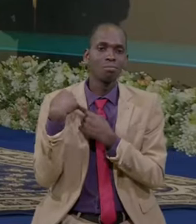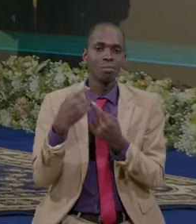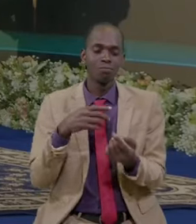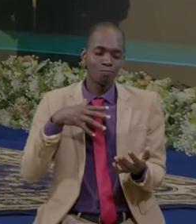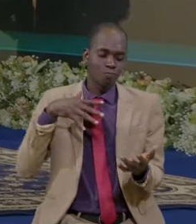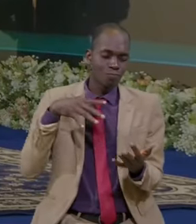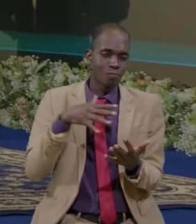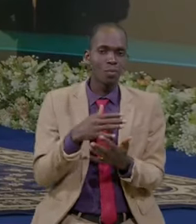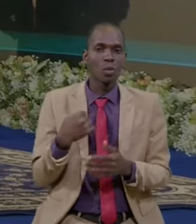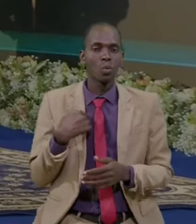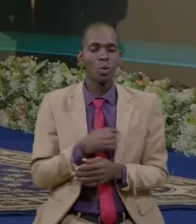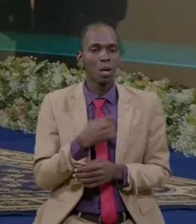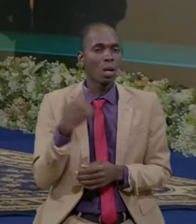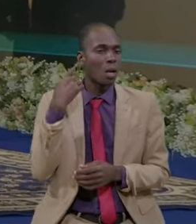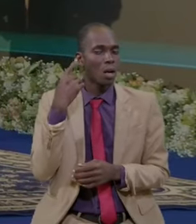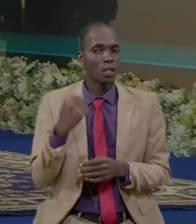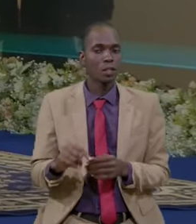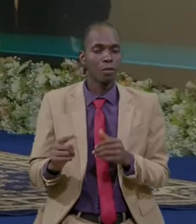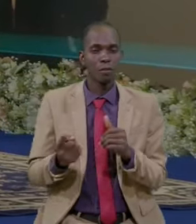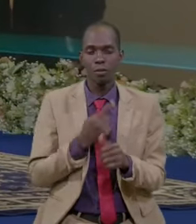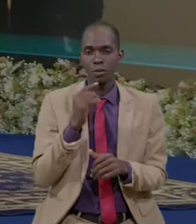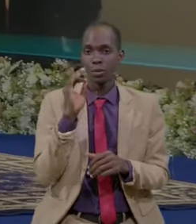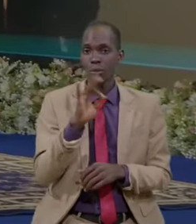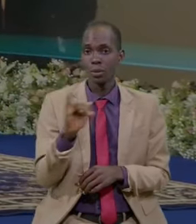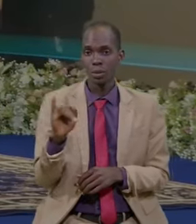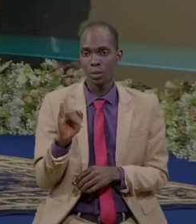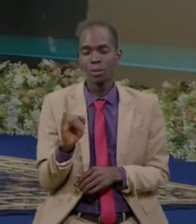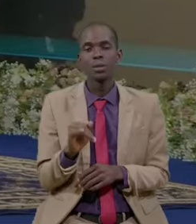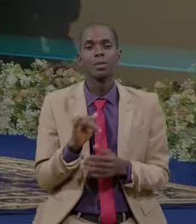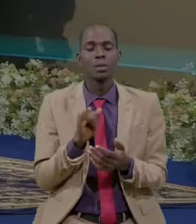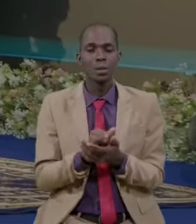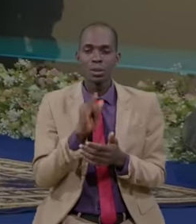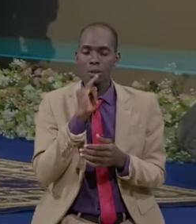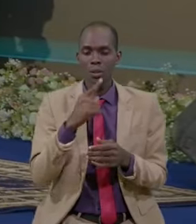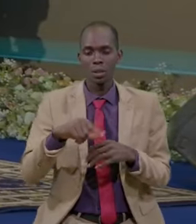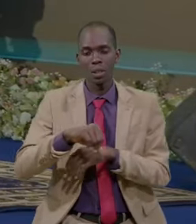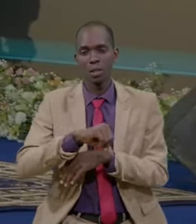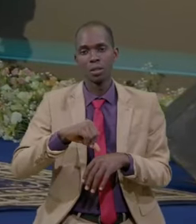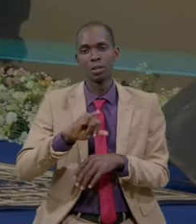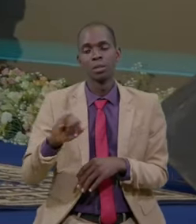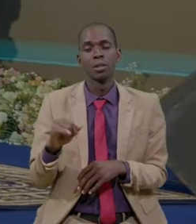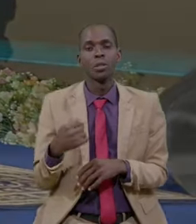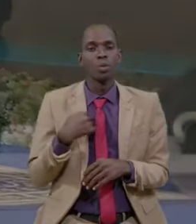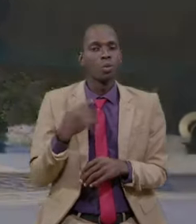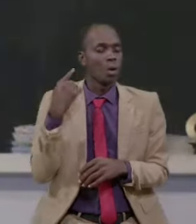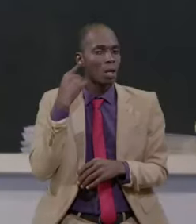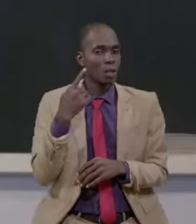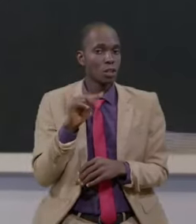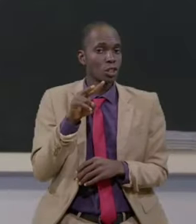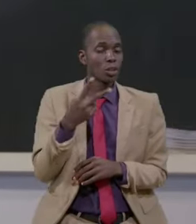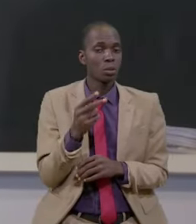premier message, comprenez, l'onction. Nous avons eu le deuxième message,